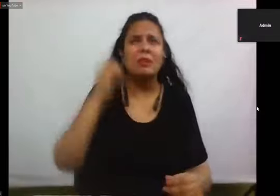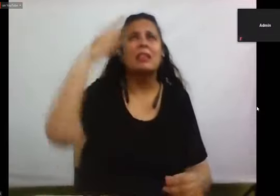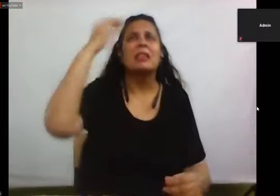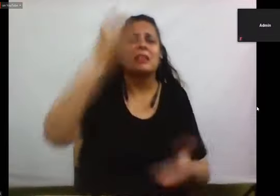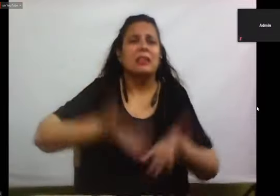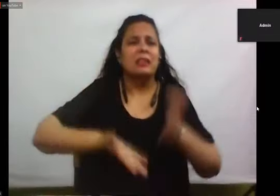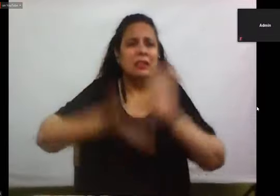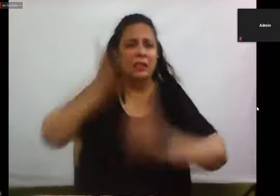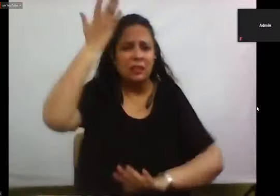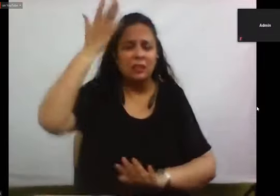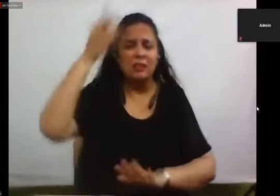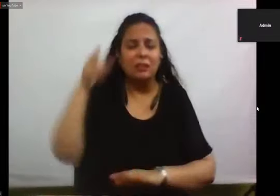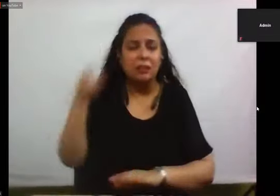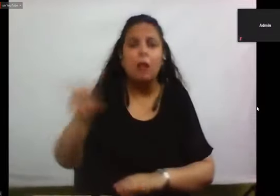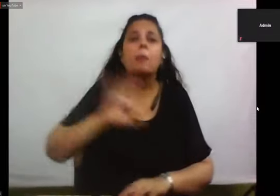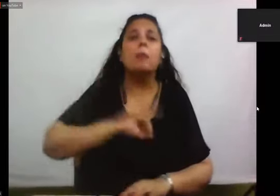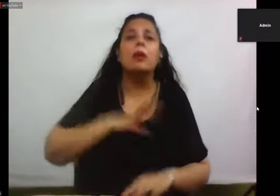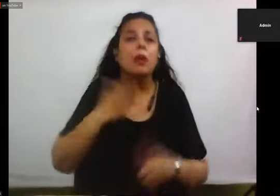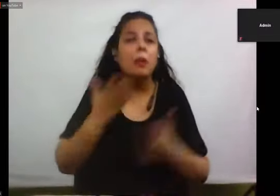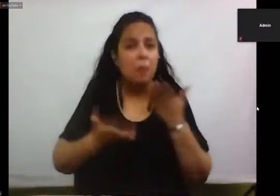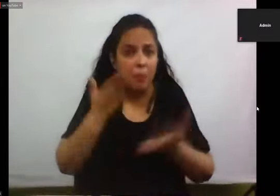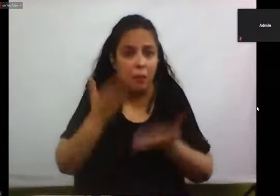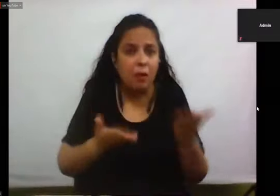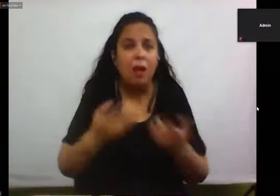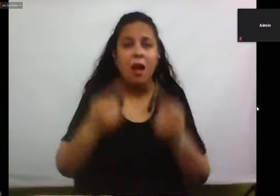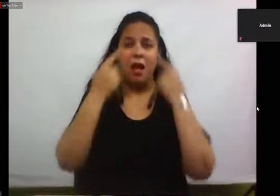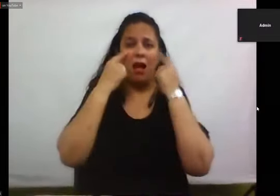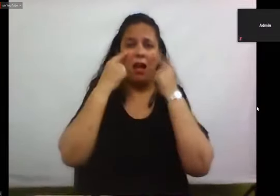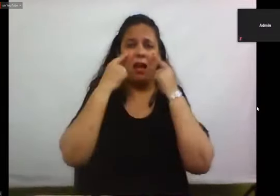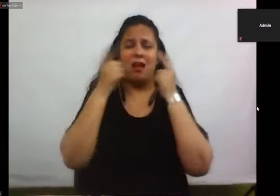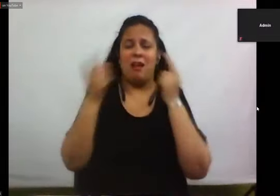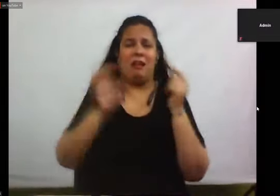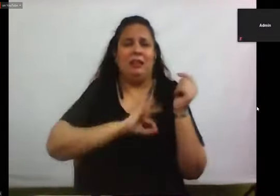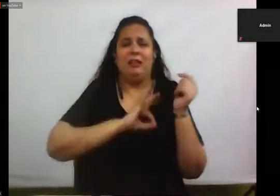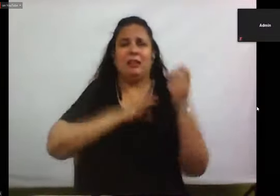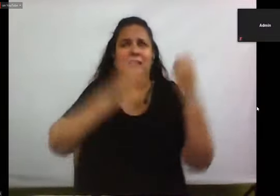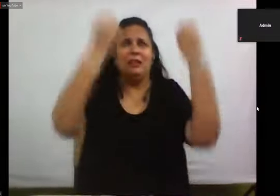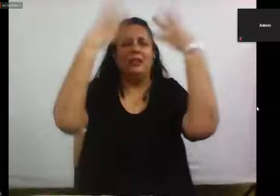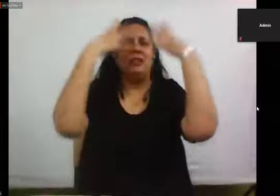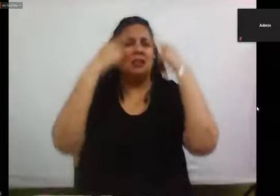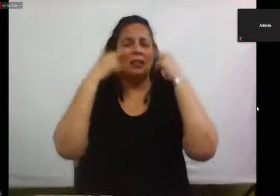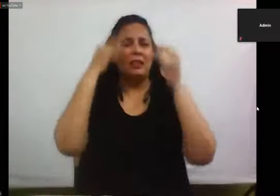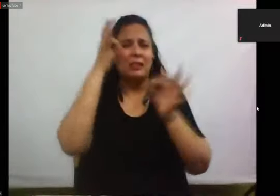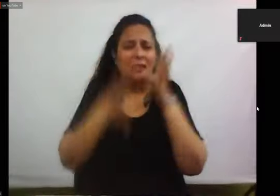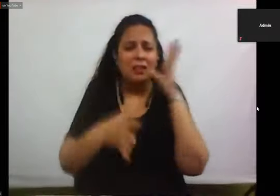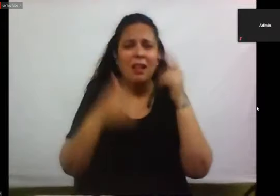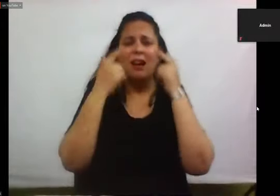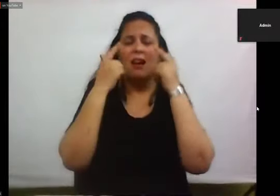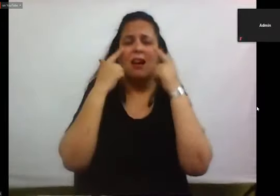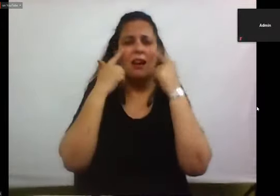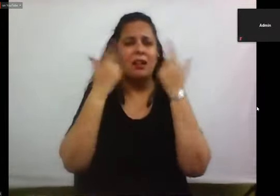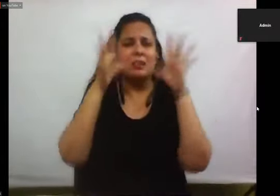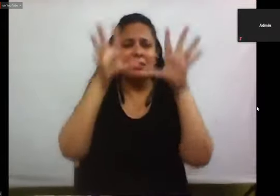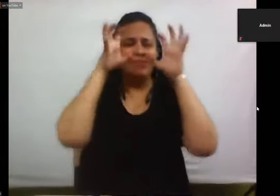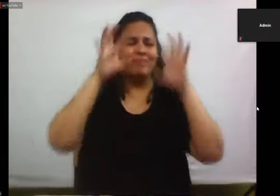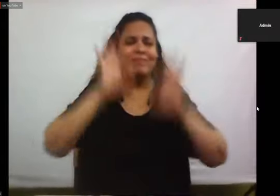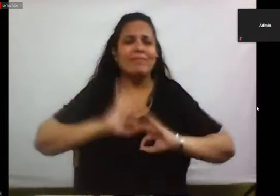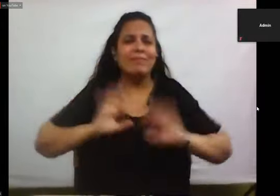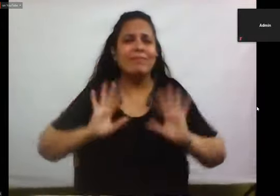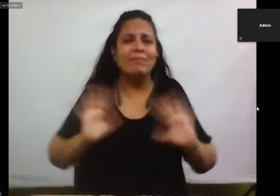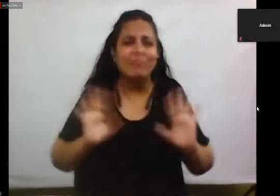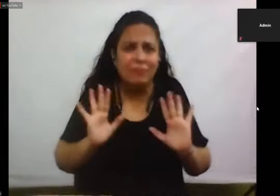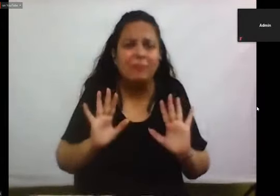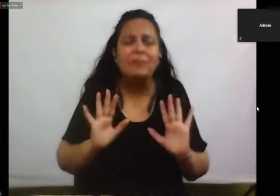उसके ऊपर पड़ रही है, उसके आंखों को लाइट नहीं टॉलरेट कर, आंखें लाइट नहीं टॉलरेट कर पा रही है, तो